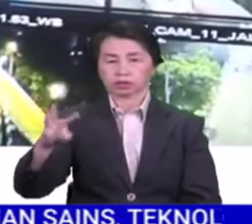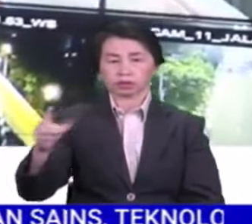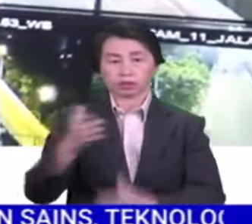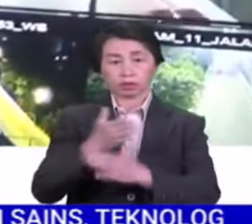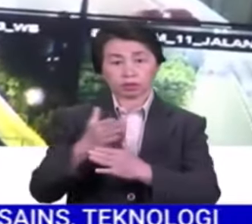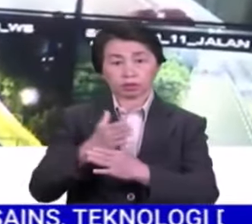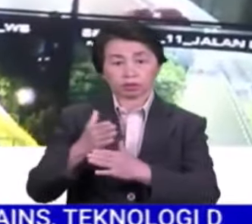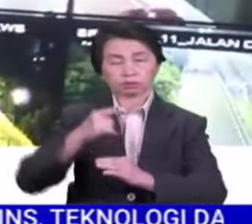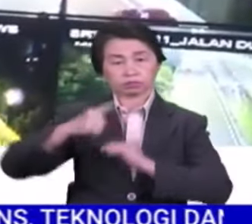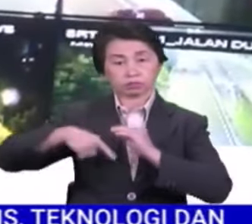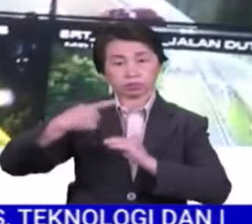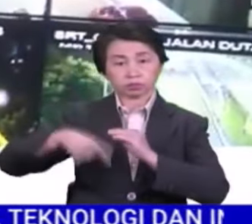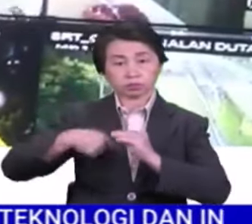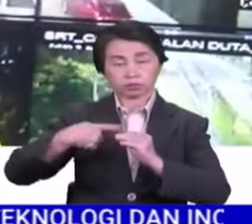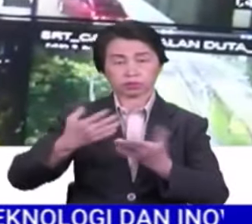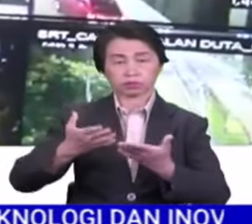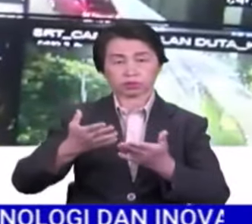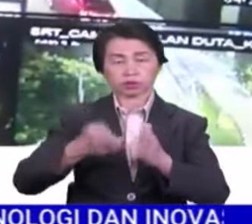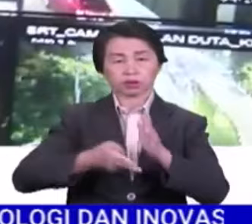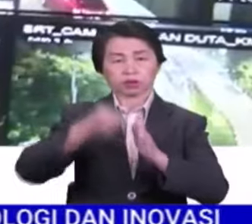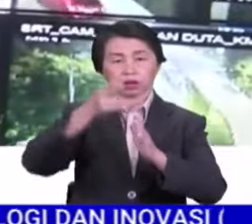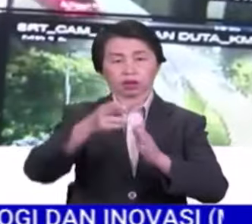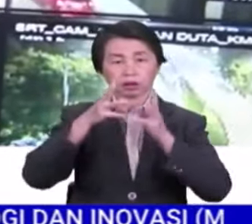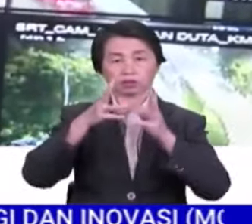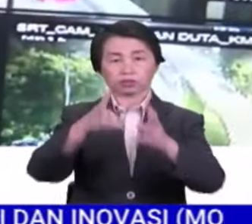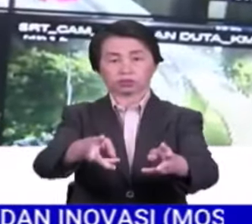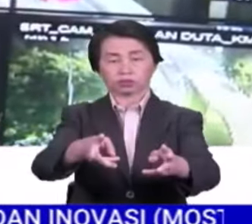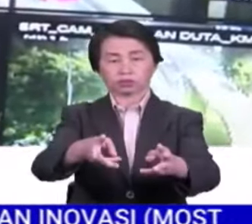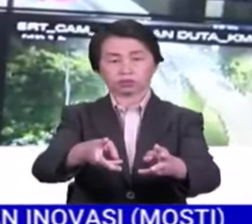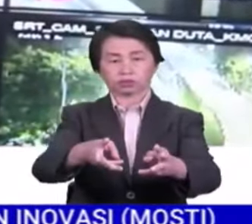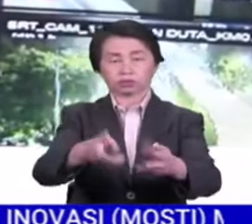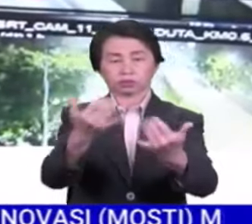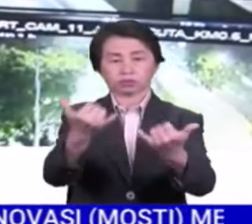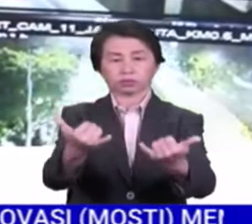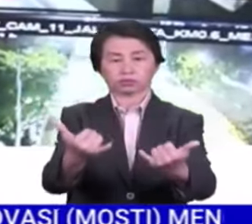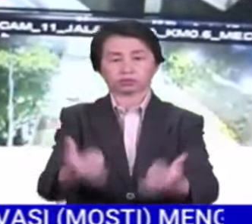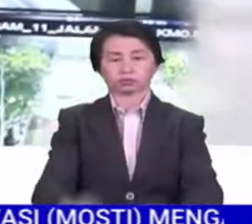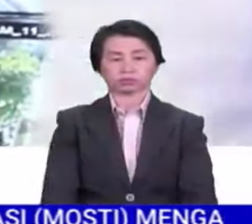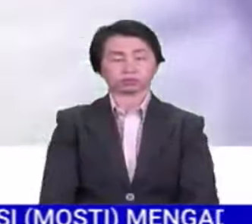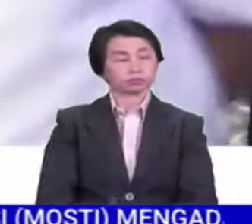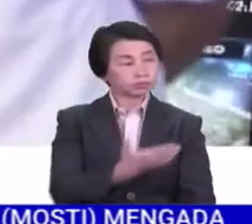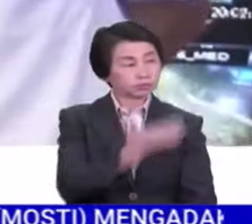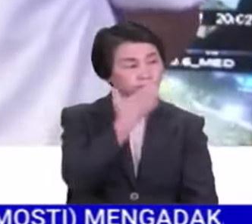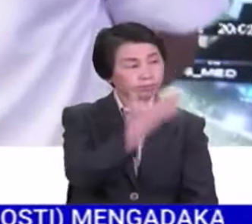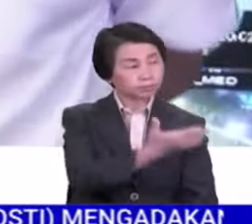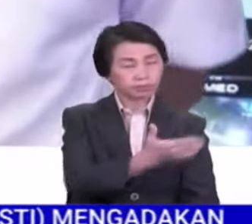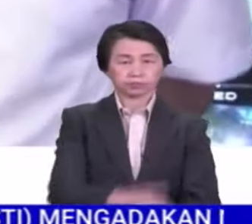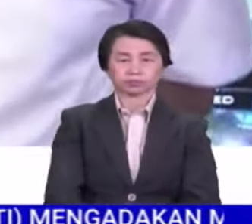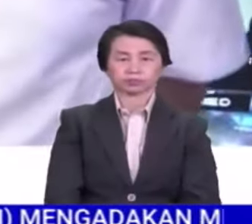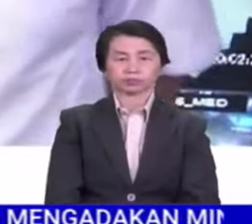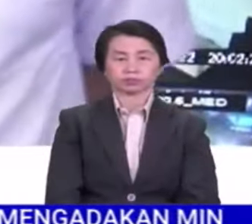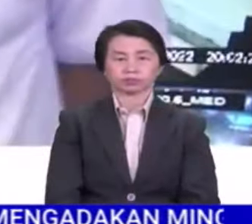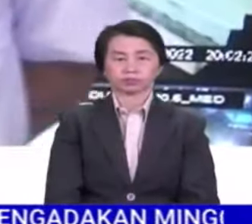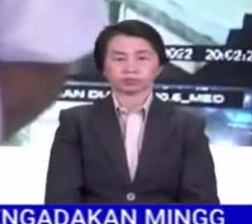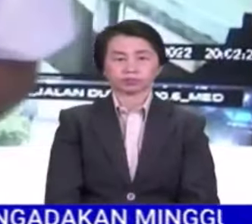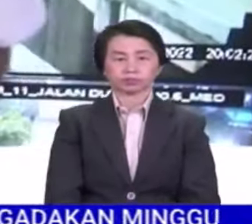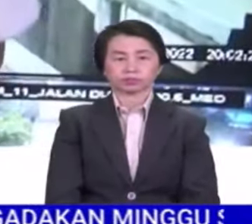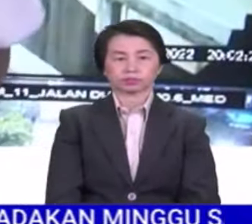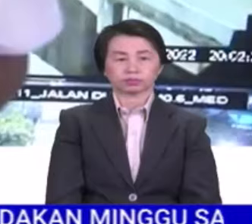kita mengenai perkembangan lebuh raya utama ketika ini. Terima kasih. Silakan Tuan